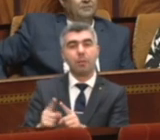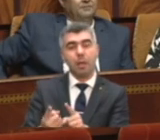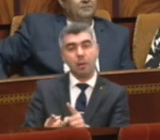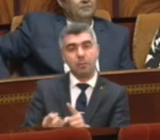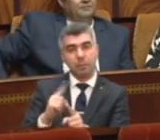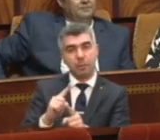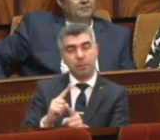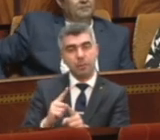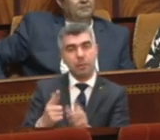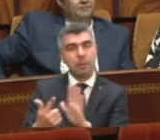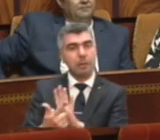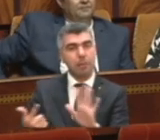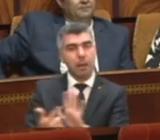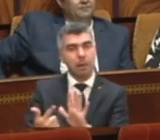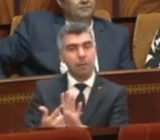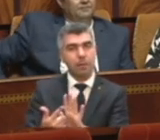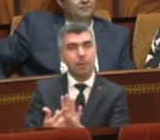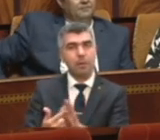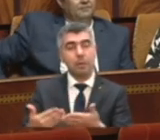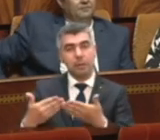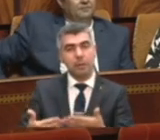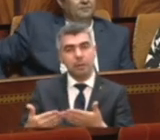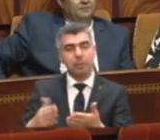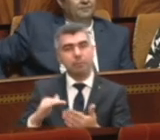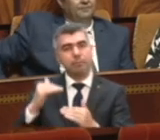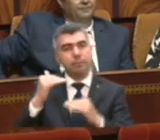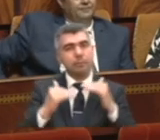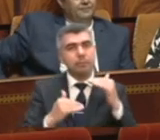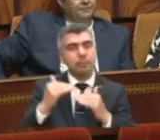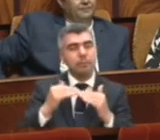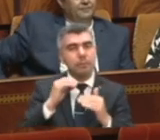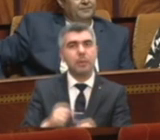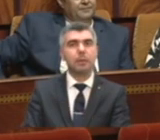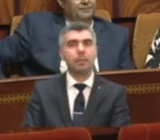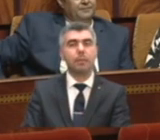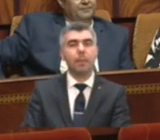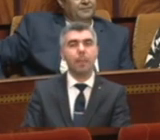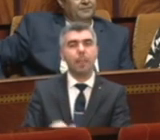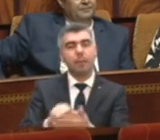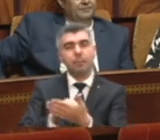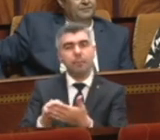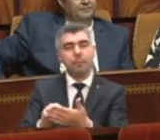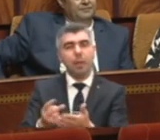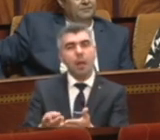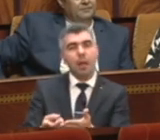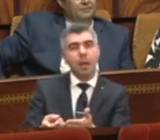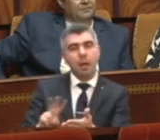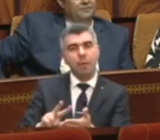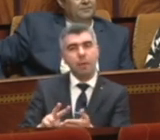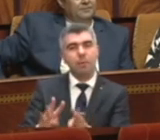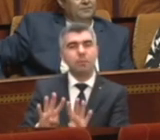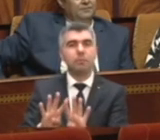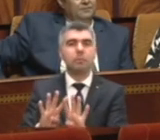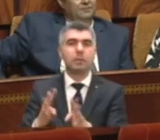1700 درهم، اليوم على أكبر يعني على أكثر تحديد خصنا ما تفوتناش 2850